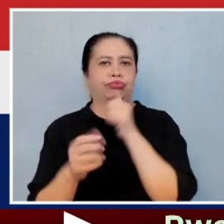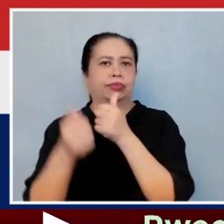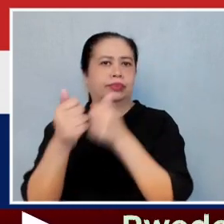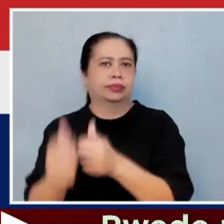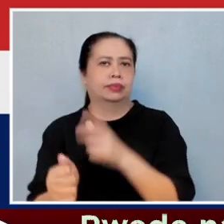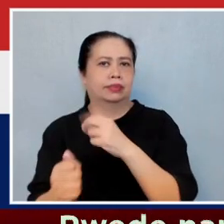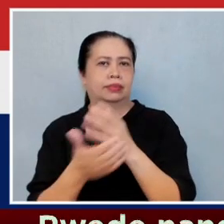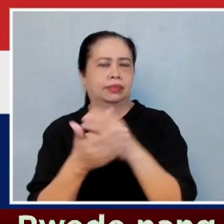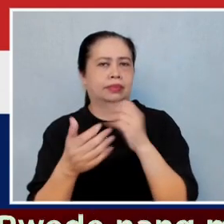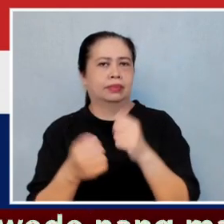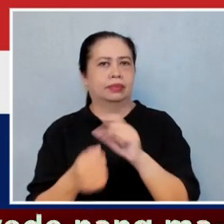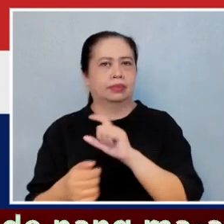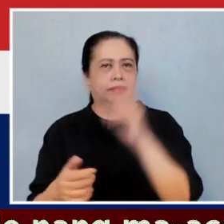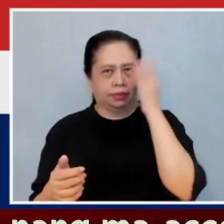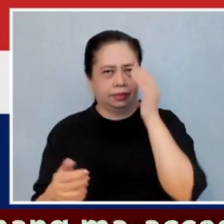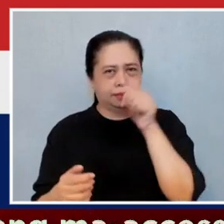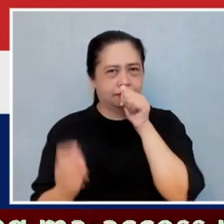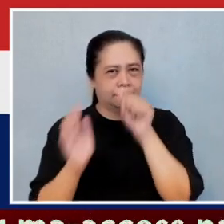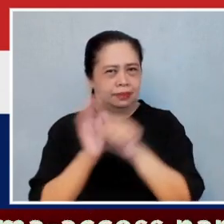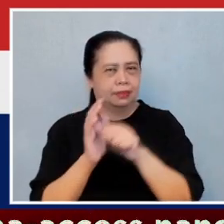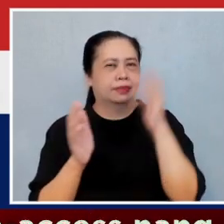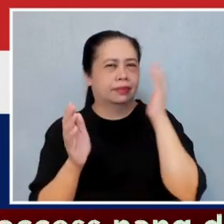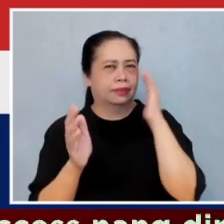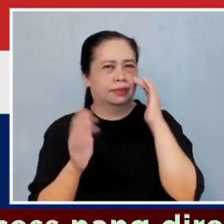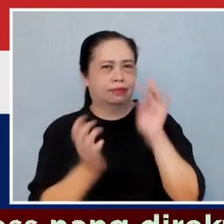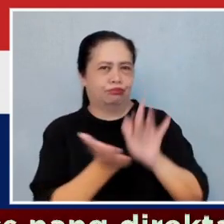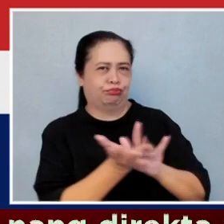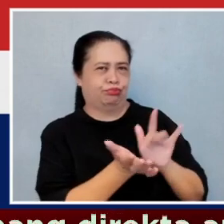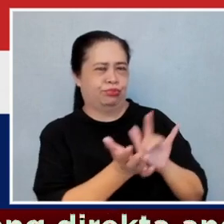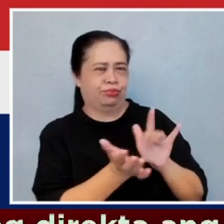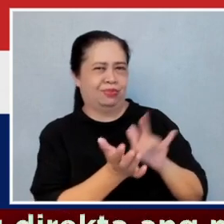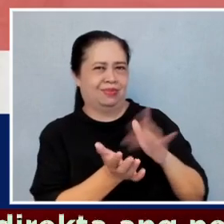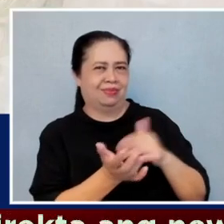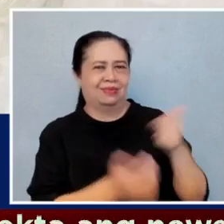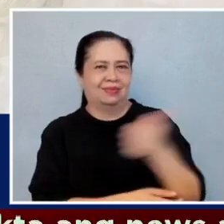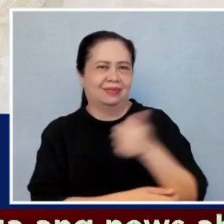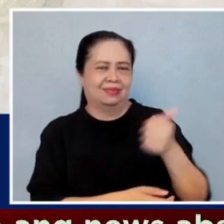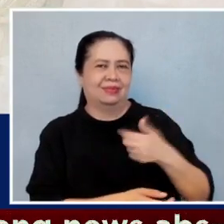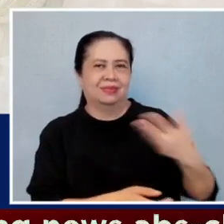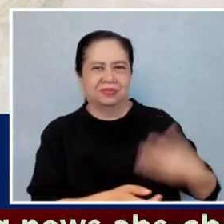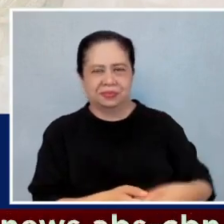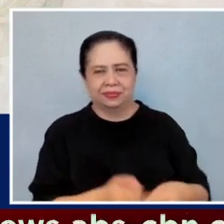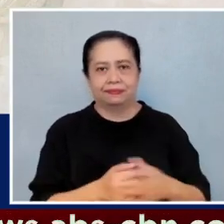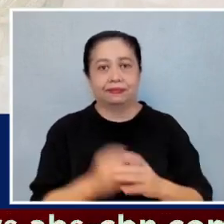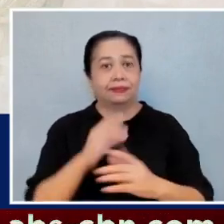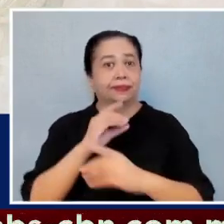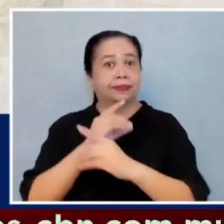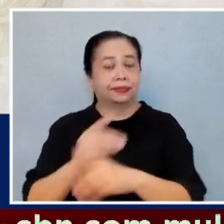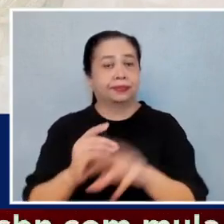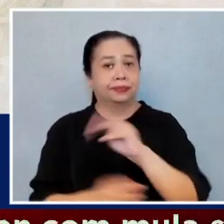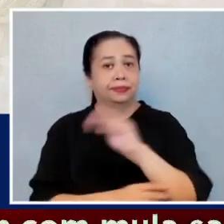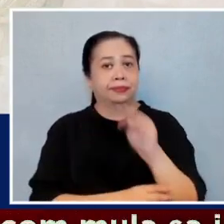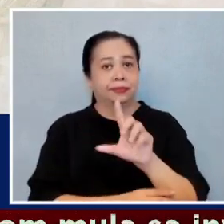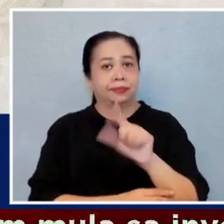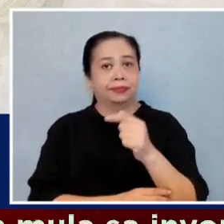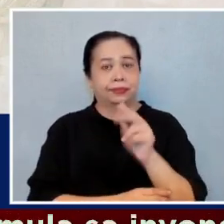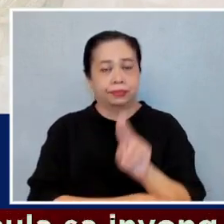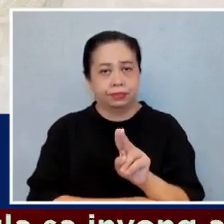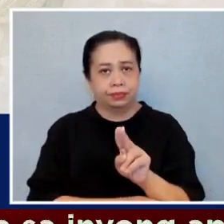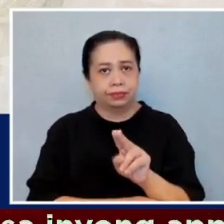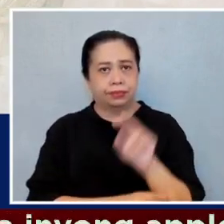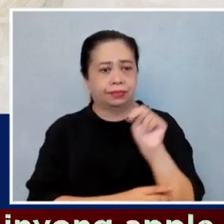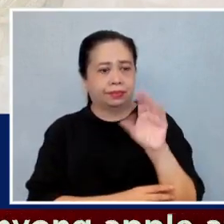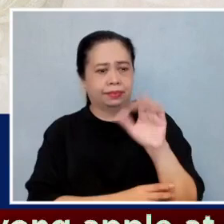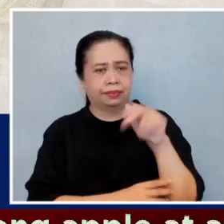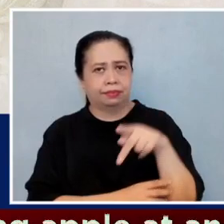mga traffic enforcer na di umano'y nananamantala sa mga motorista. Depensa naman ng Manila LGU, ang NCAP